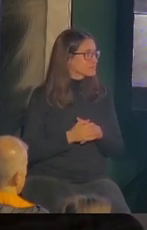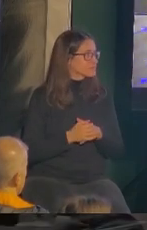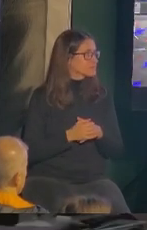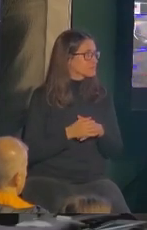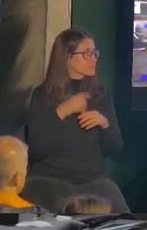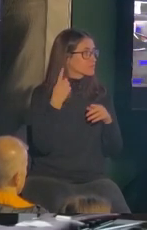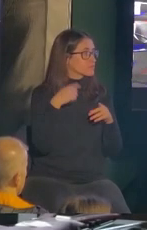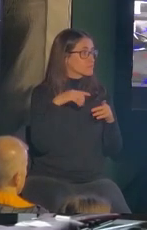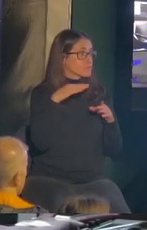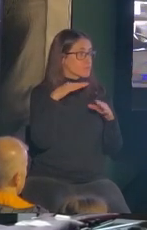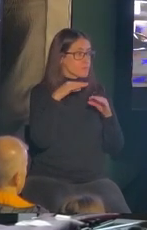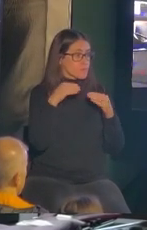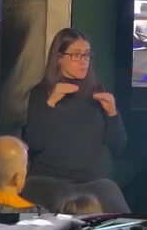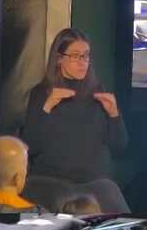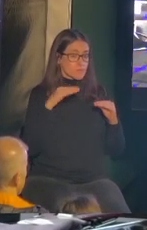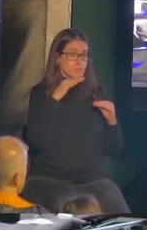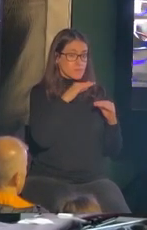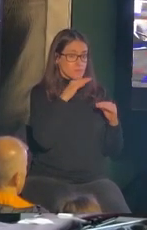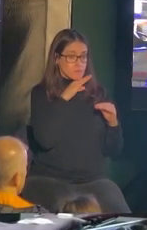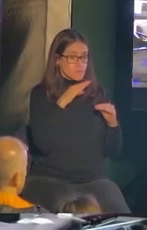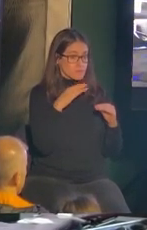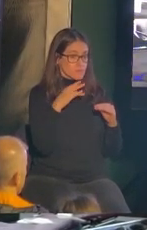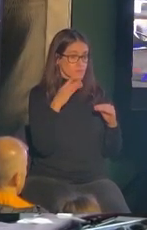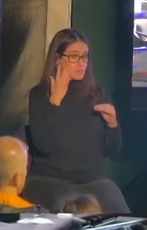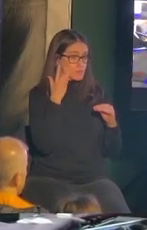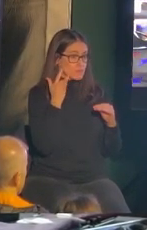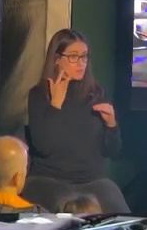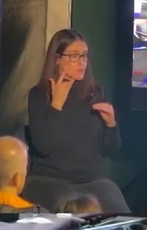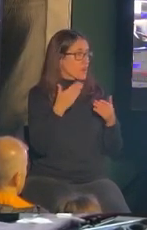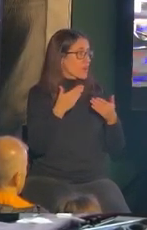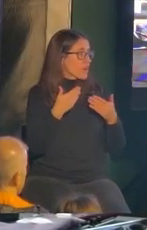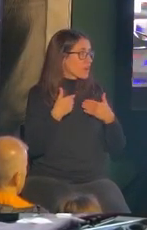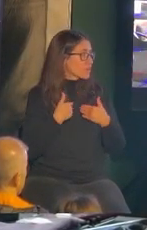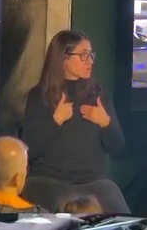el que faig és m'ajudo a no transmetre tanta calor.